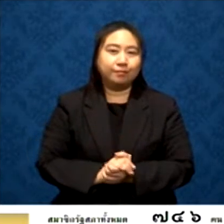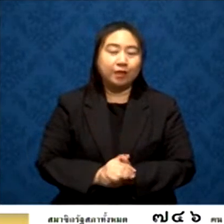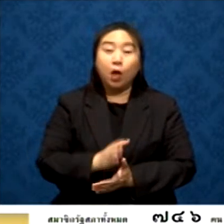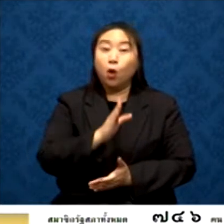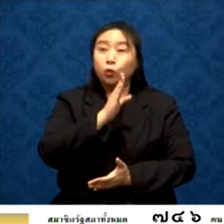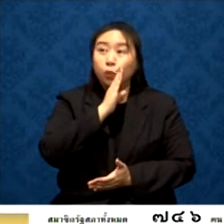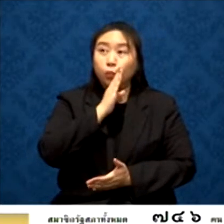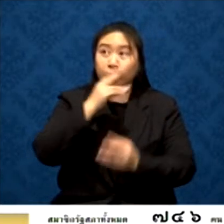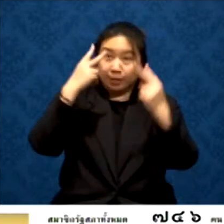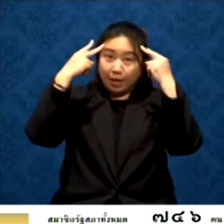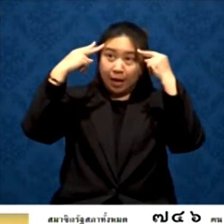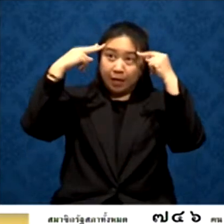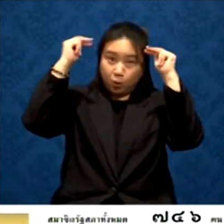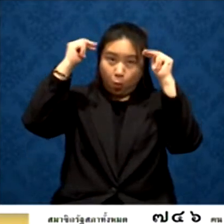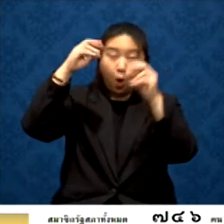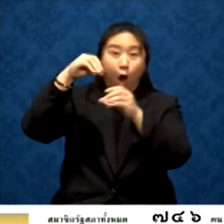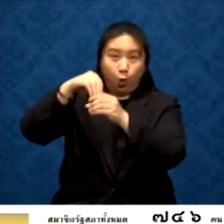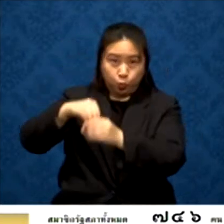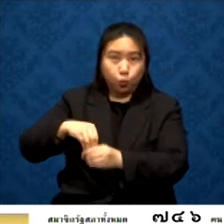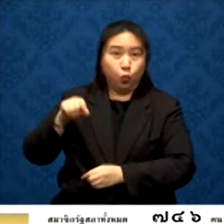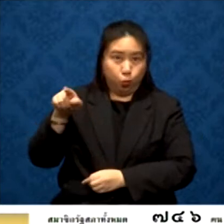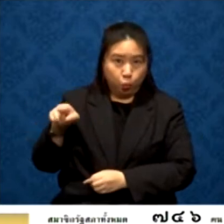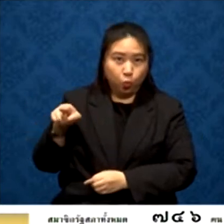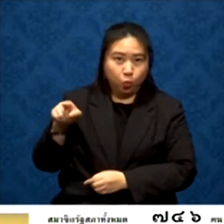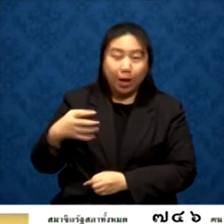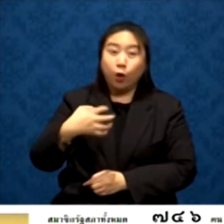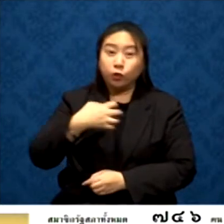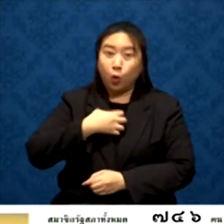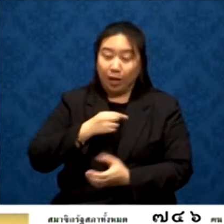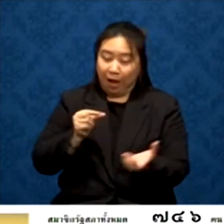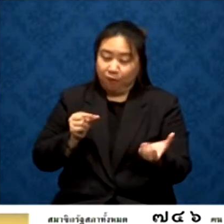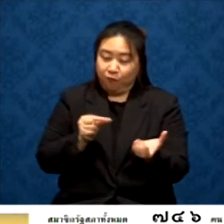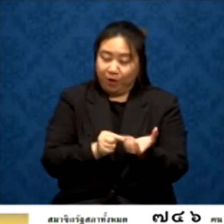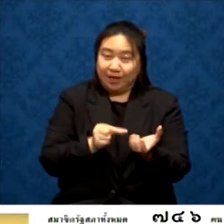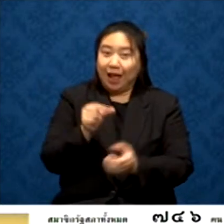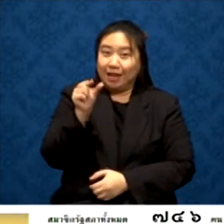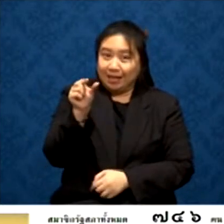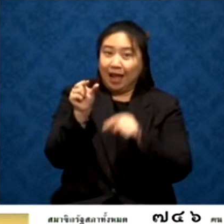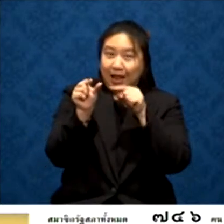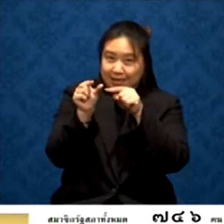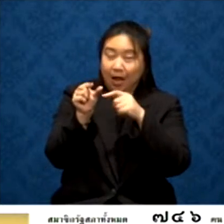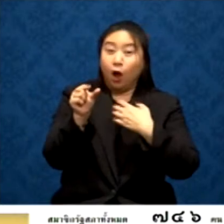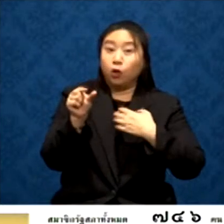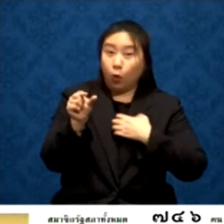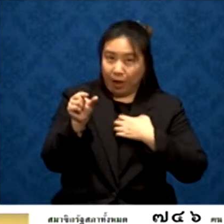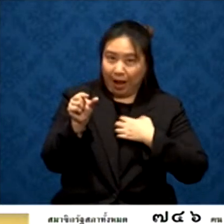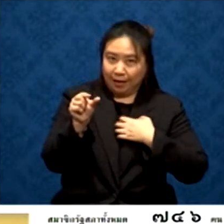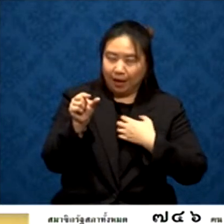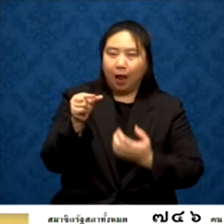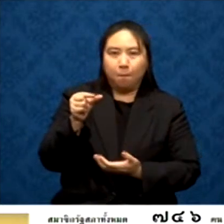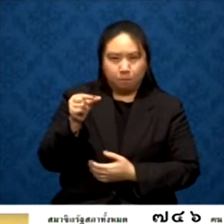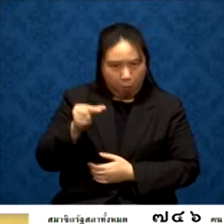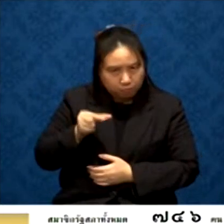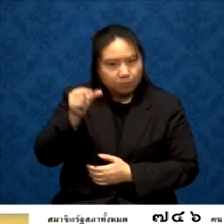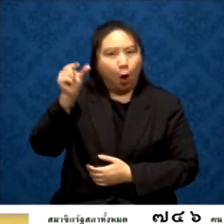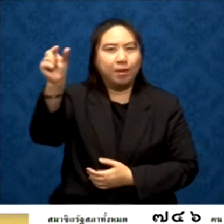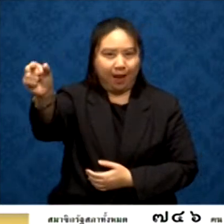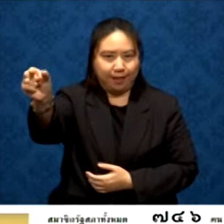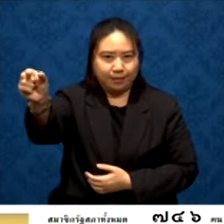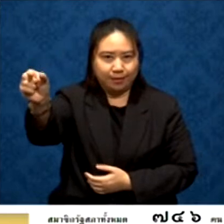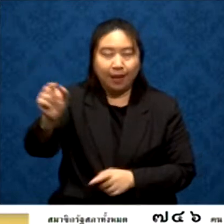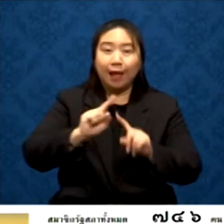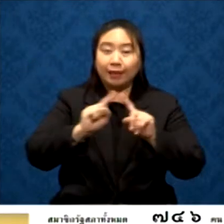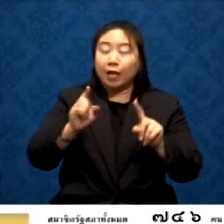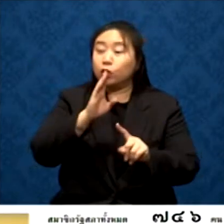งนี้แล้วต้องการแฟตไดอันนี้ผมยินดีเอาไปให้ท่านถึงหน้าบัลลังก์แต่ถ้าส่งใครมา